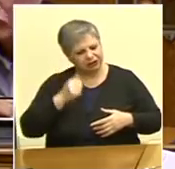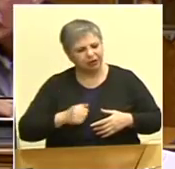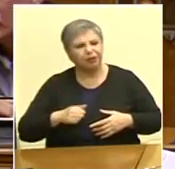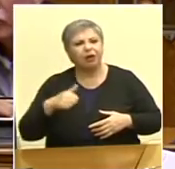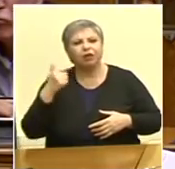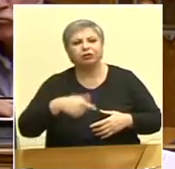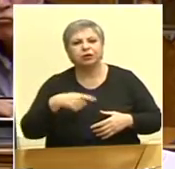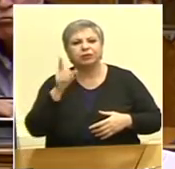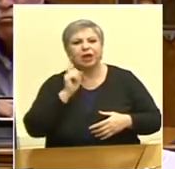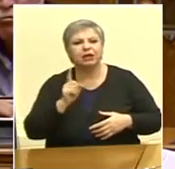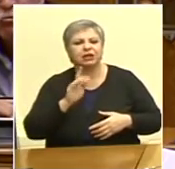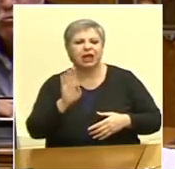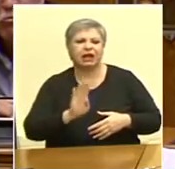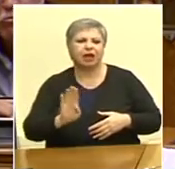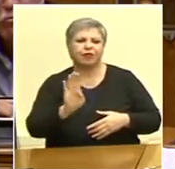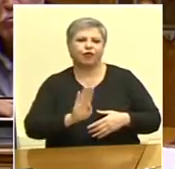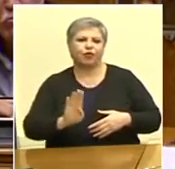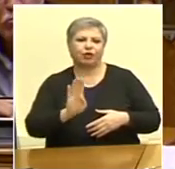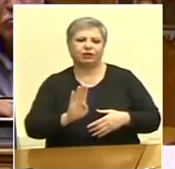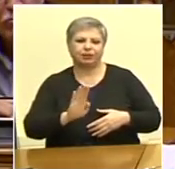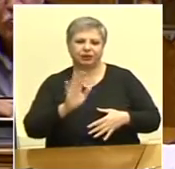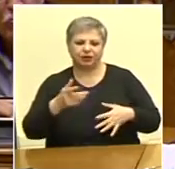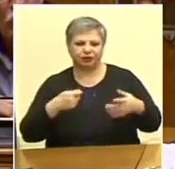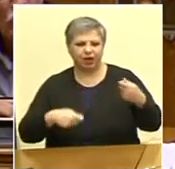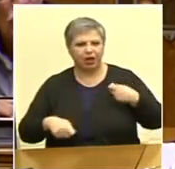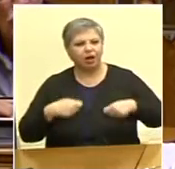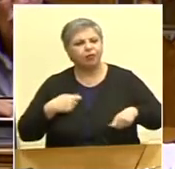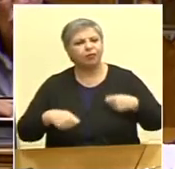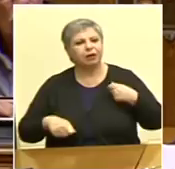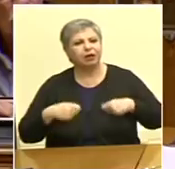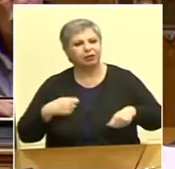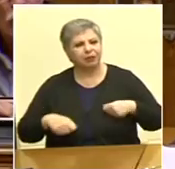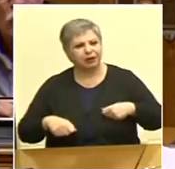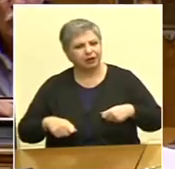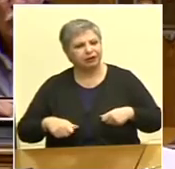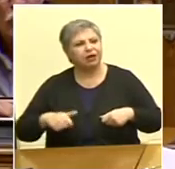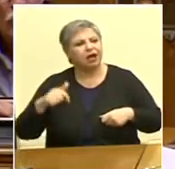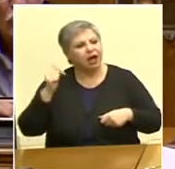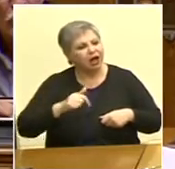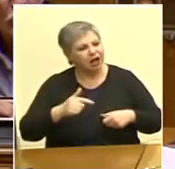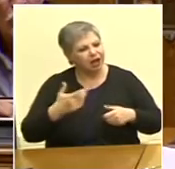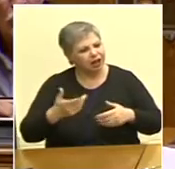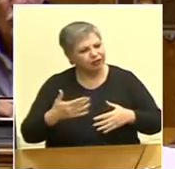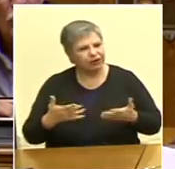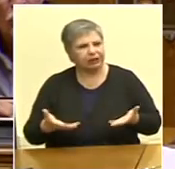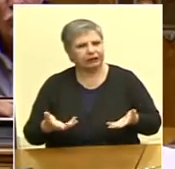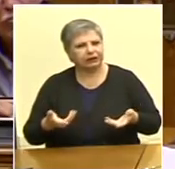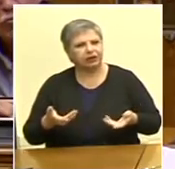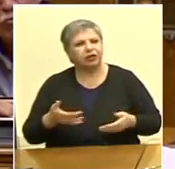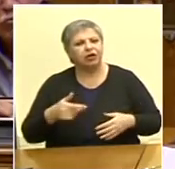τώρα. Ξέρω ότι κάθεστε σαν αμένα κάρβουνα. Αλλά σε παρακαλώ. Μια συνεδρίαση να μην πεταχτείτε, να παρεμβείτε. Έχετε αρχηγό να μιλήσει